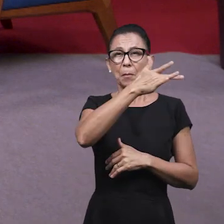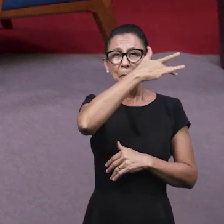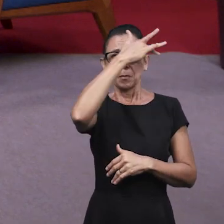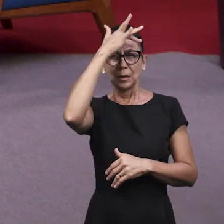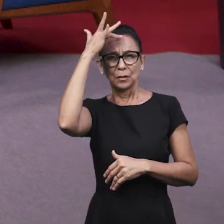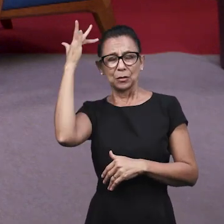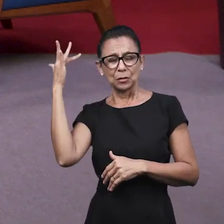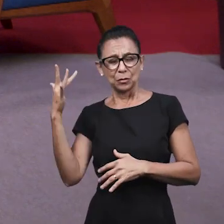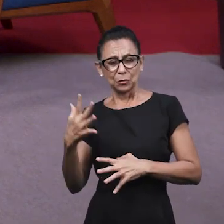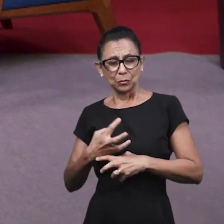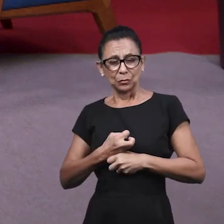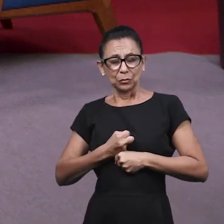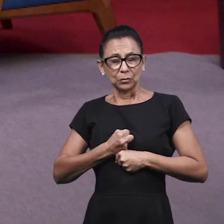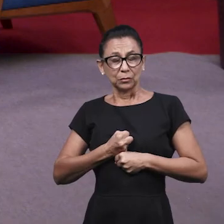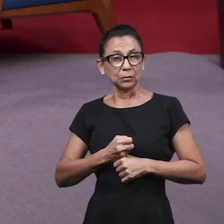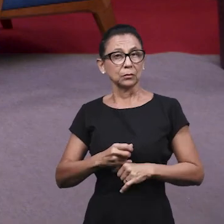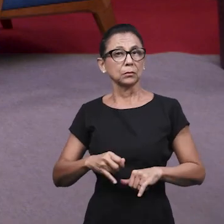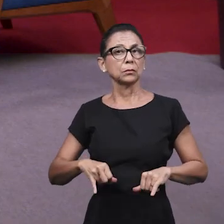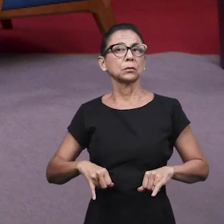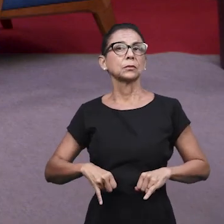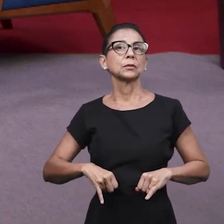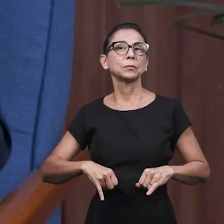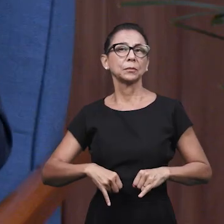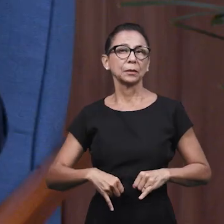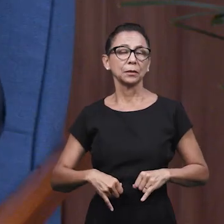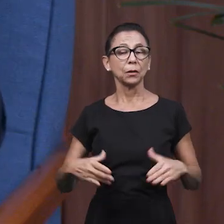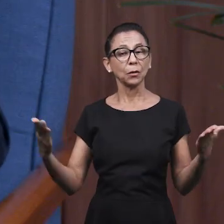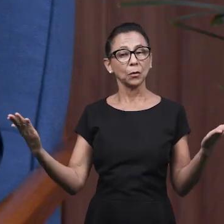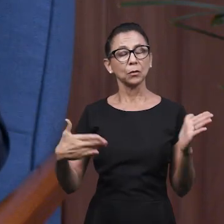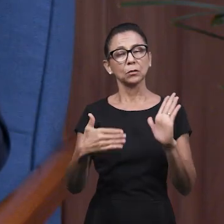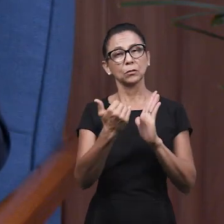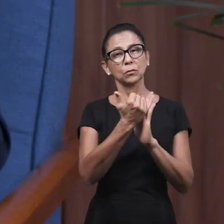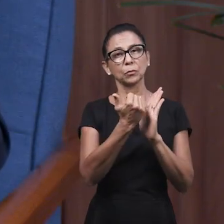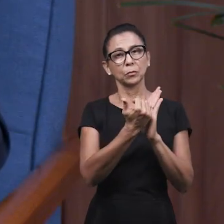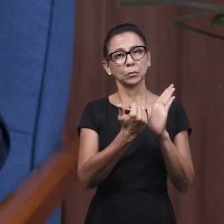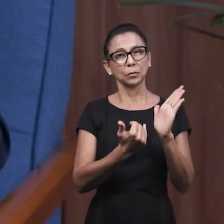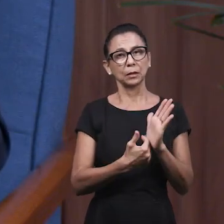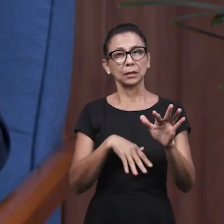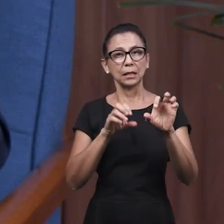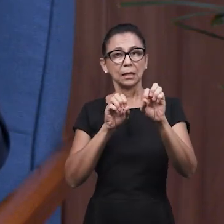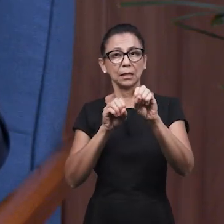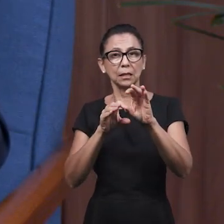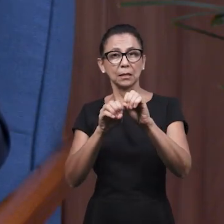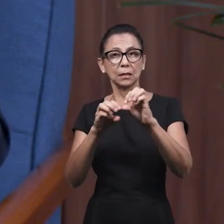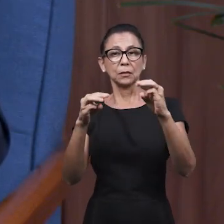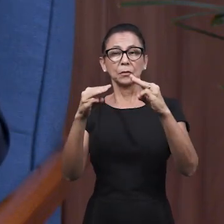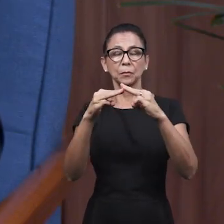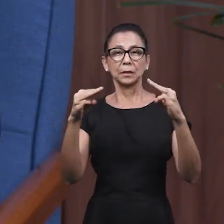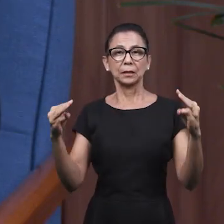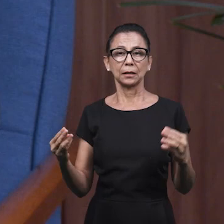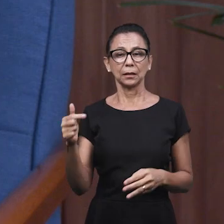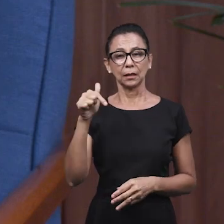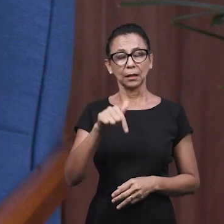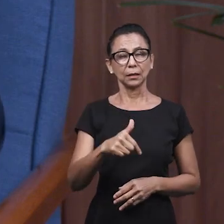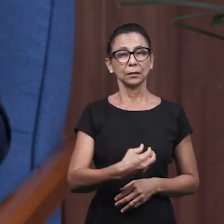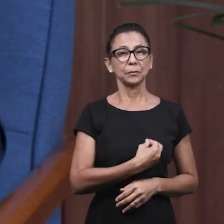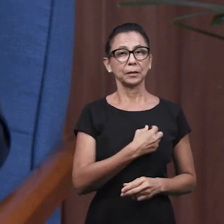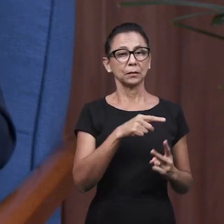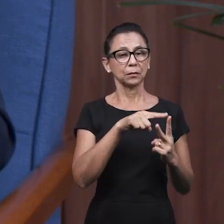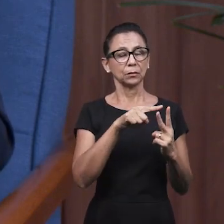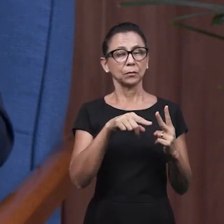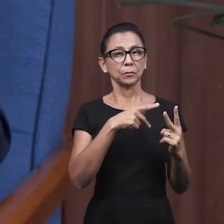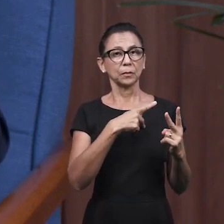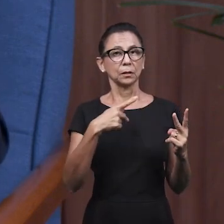humaine qui peut se trouver avec n'importe quelle personne dans une situation de grande angoisse et souffrance. Dans le volet